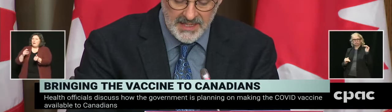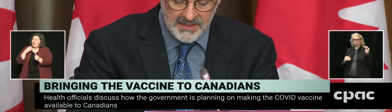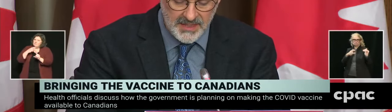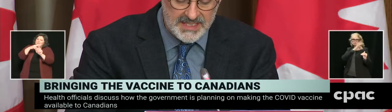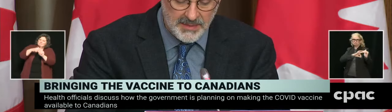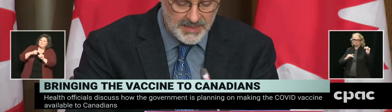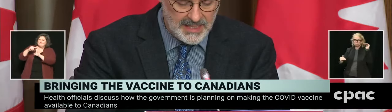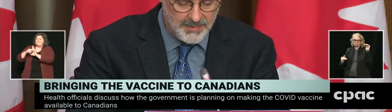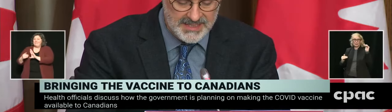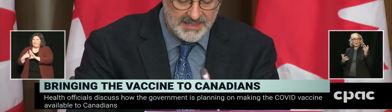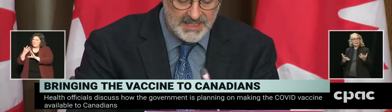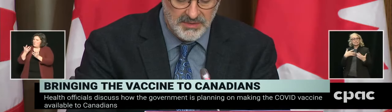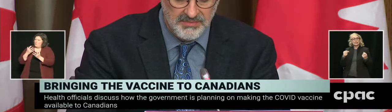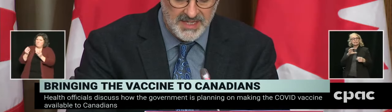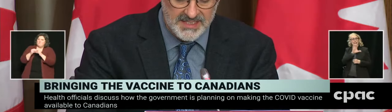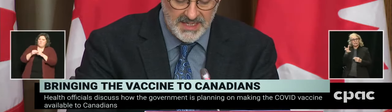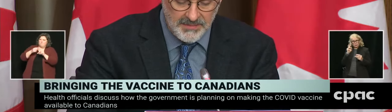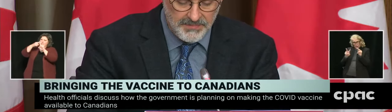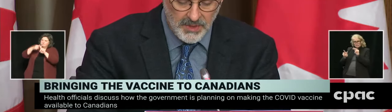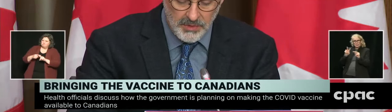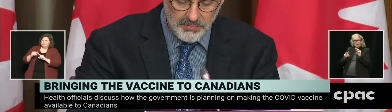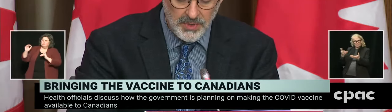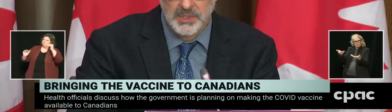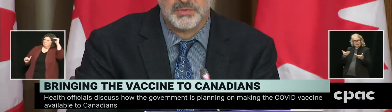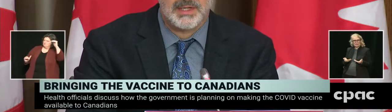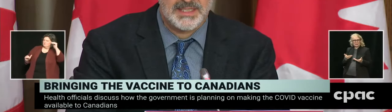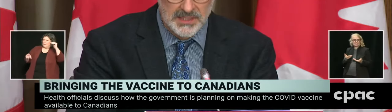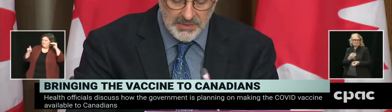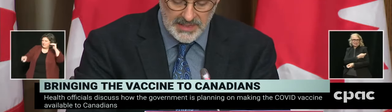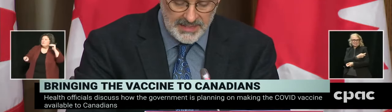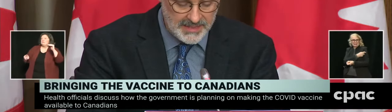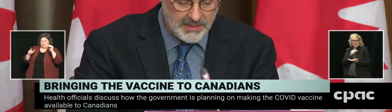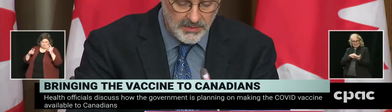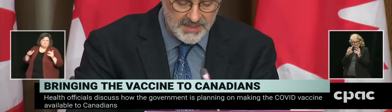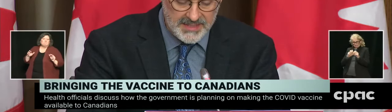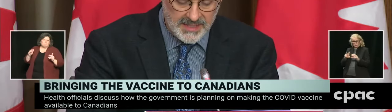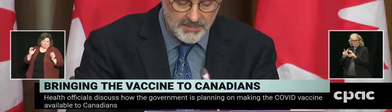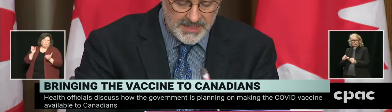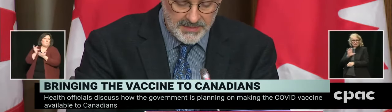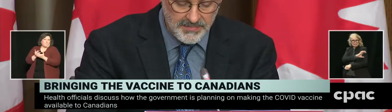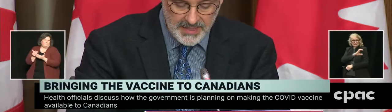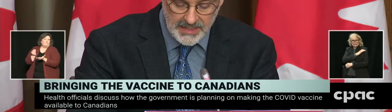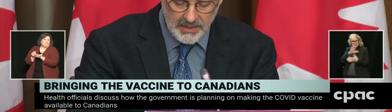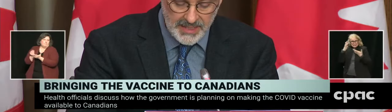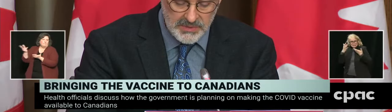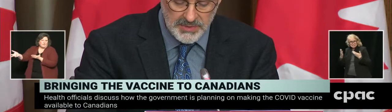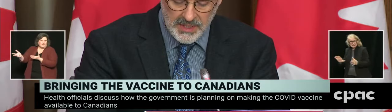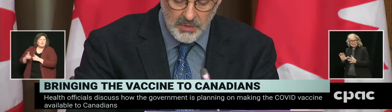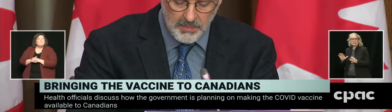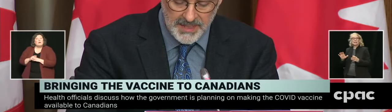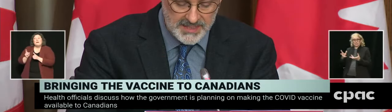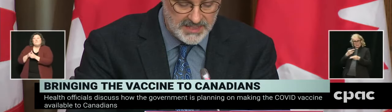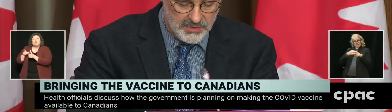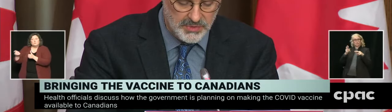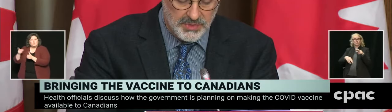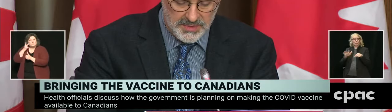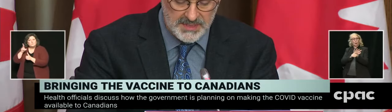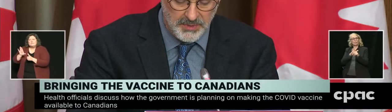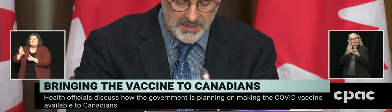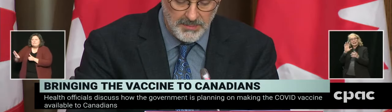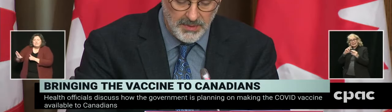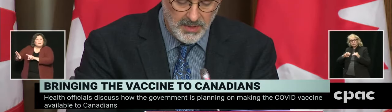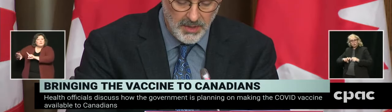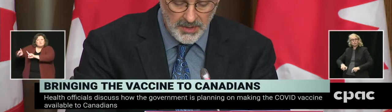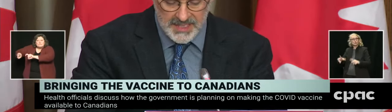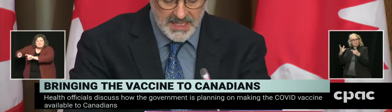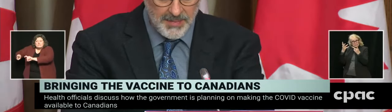Santé Canada examine les présentations de vaccins une fois que toutes les études cliniques ont été terminées et que les résultats complets des études sont